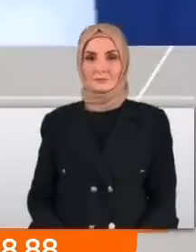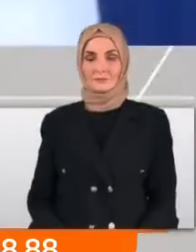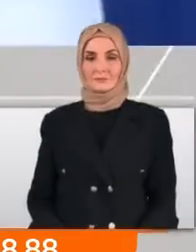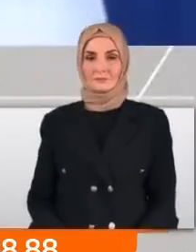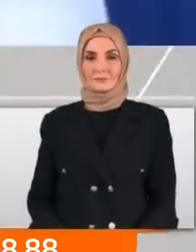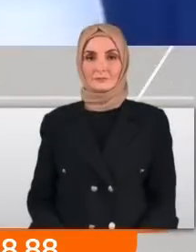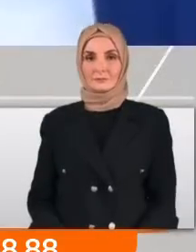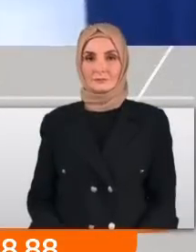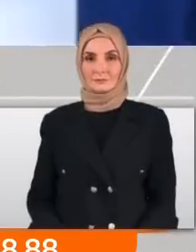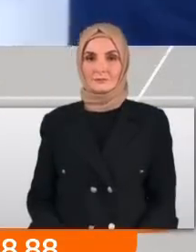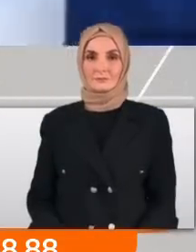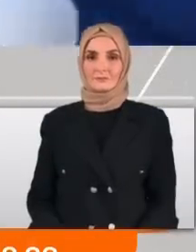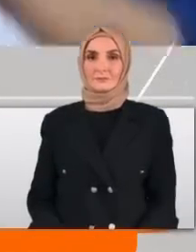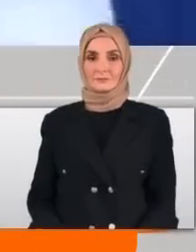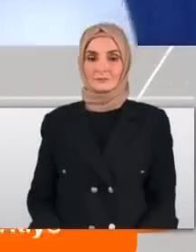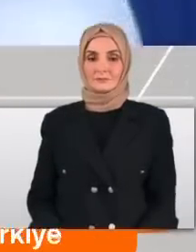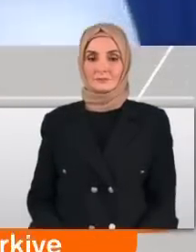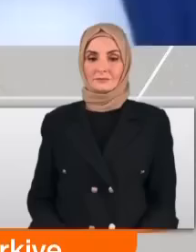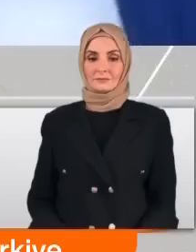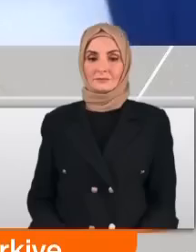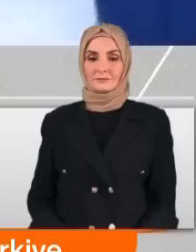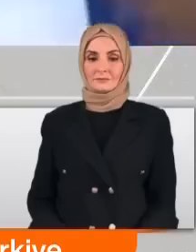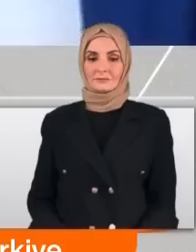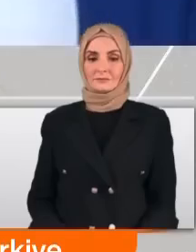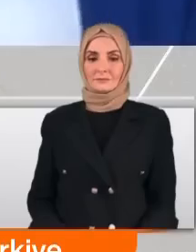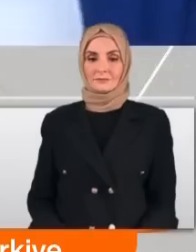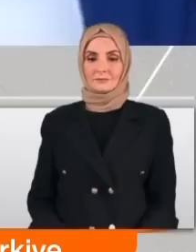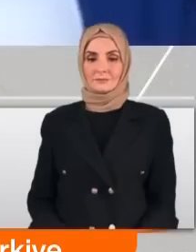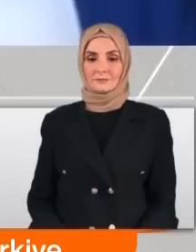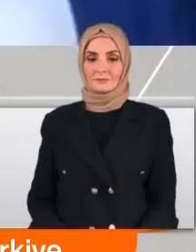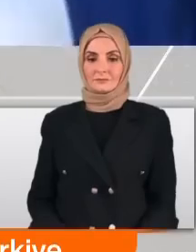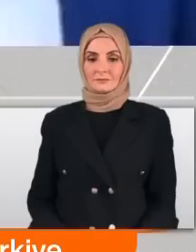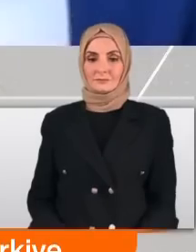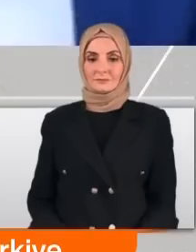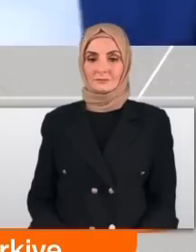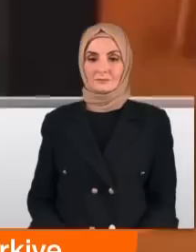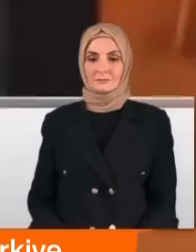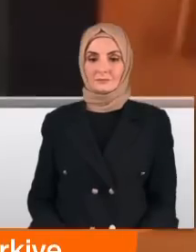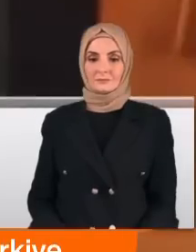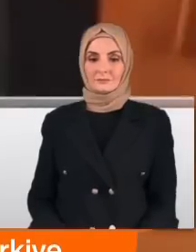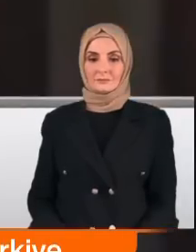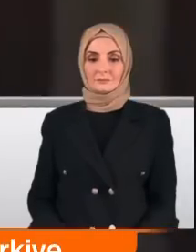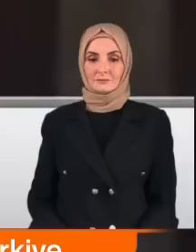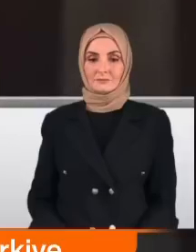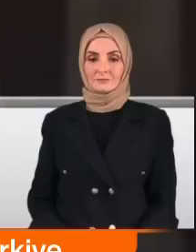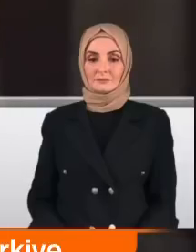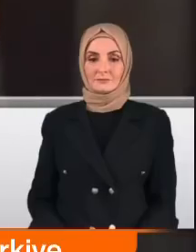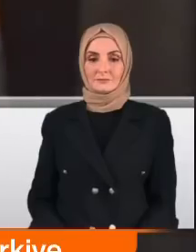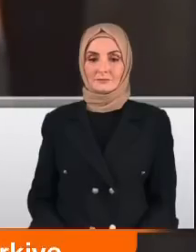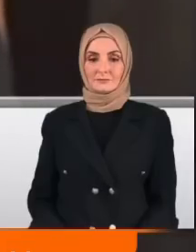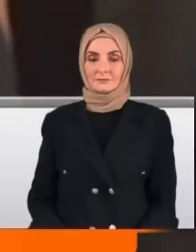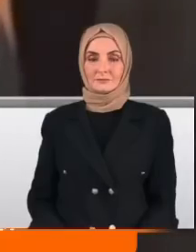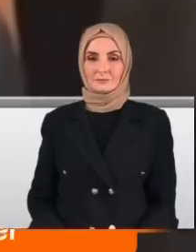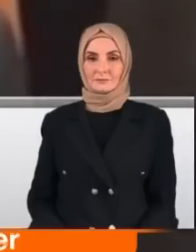Sırtımızı YPG'ye, YPJ'ye ve TYD'ye yaslıyoruz. Halkımızı bulunduğu her